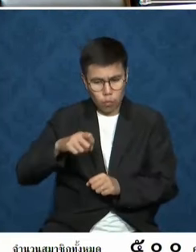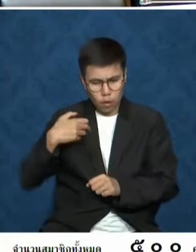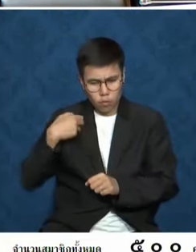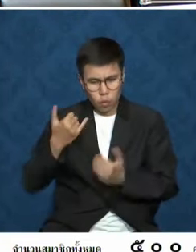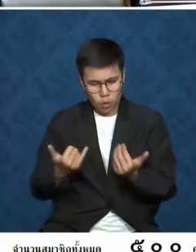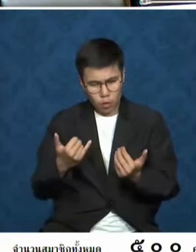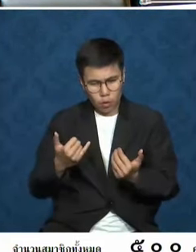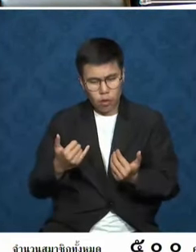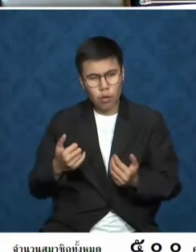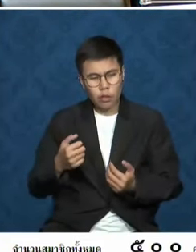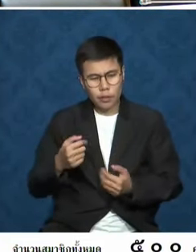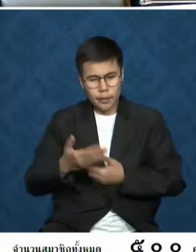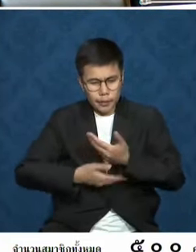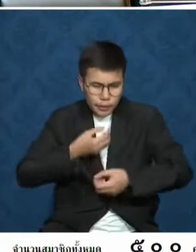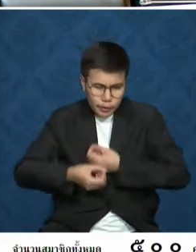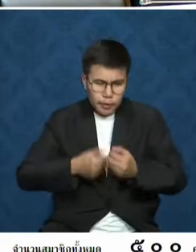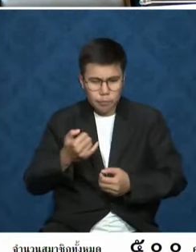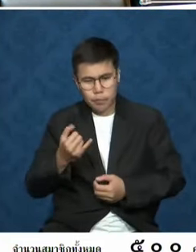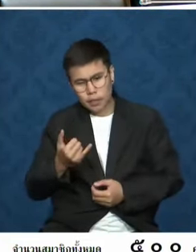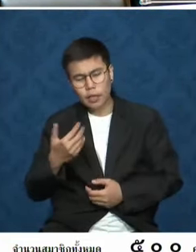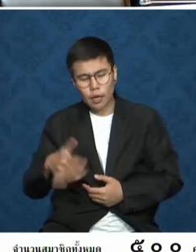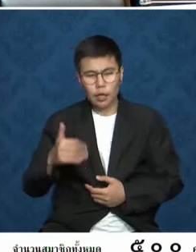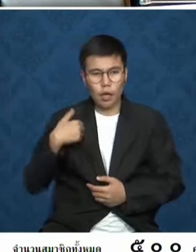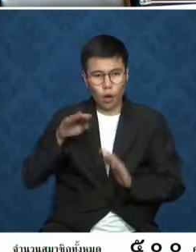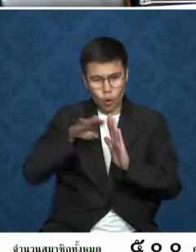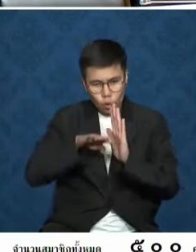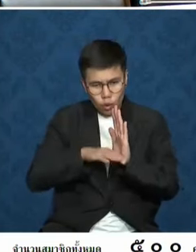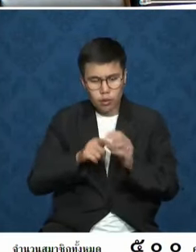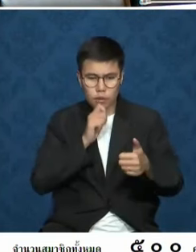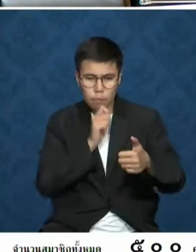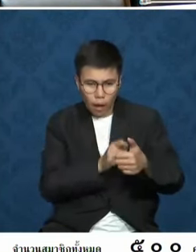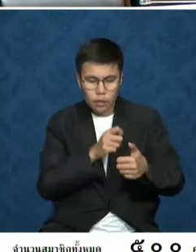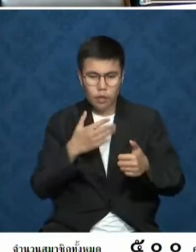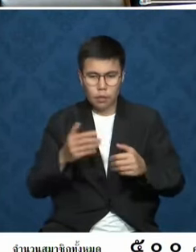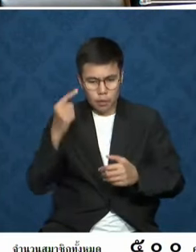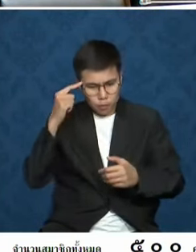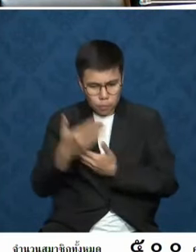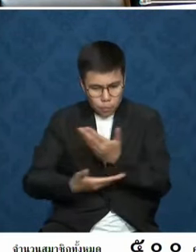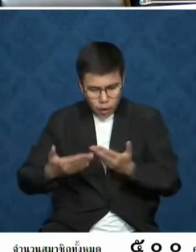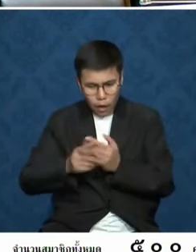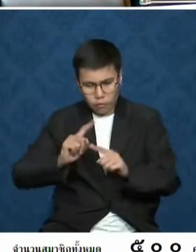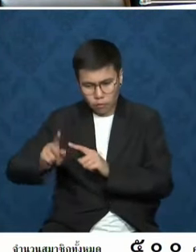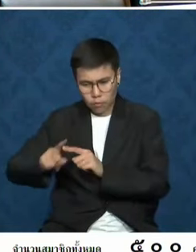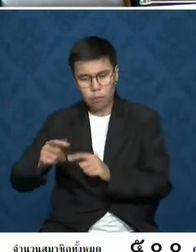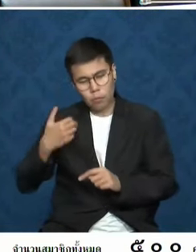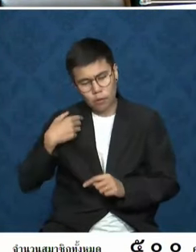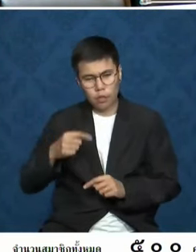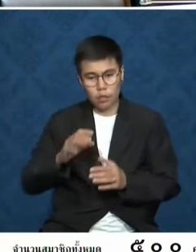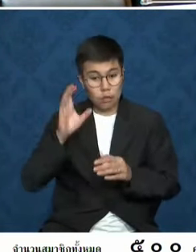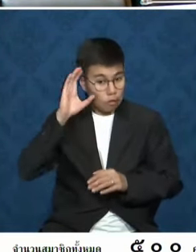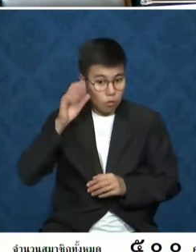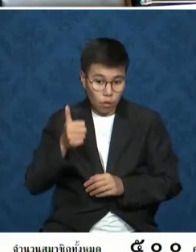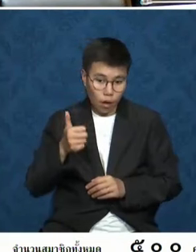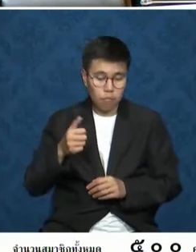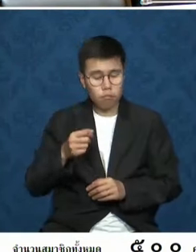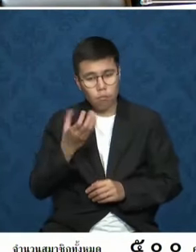บภาวิจารณ์กันโยเฉพาะ อย่เช่นขั้นตอนในการสัมผัสหรอในการพิจารณาขั้นตต่ๆมีความเชื่อถื่อได้มา